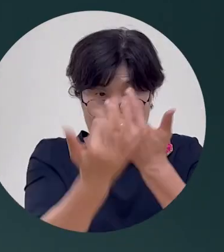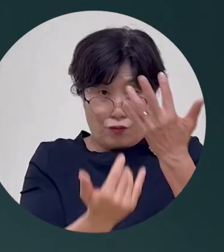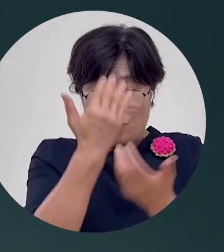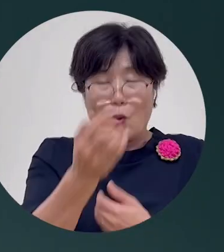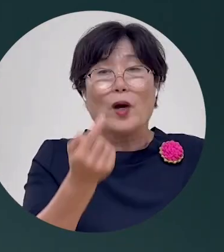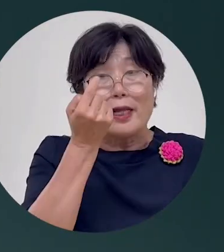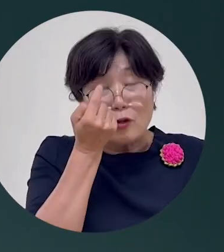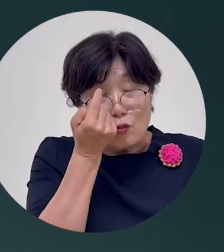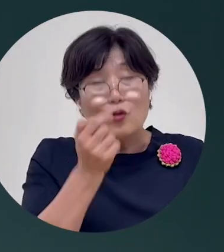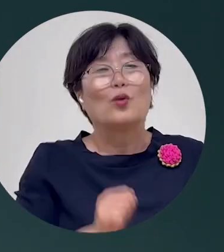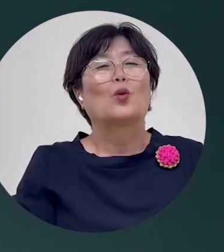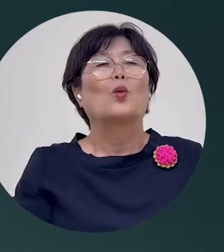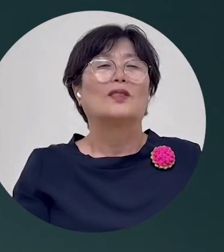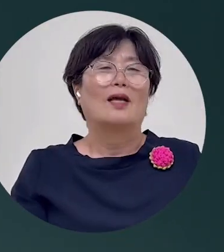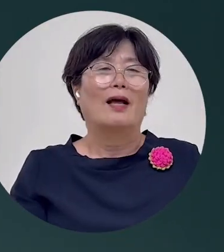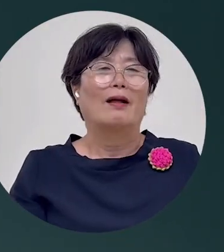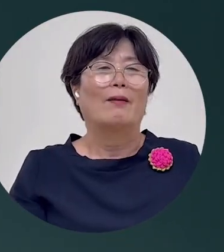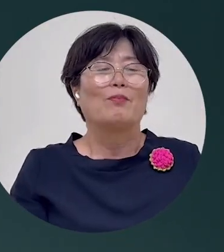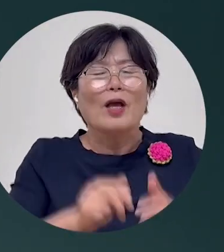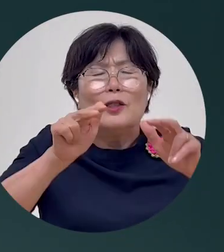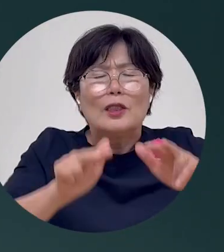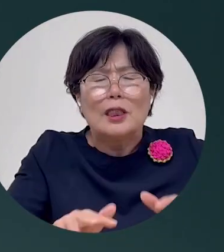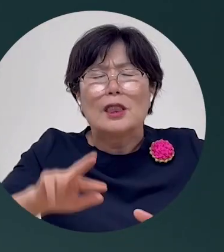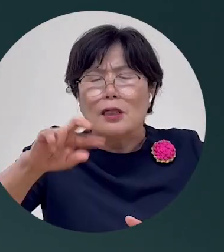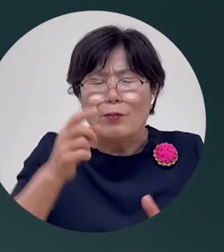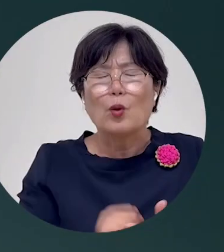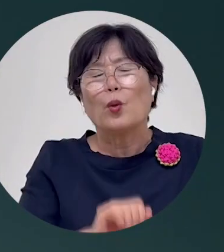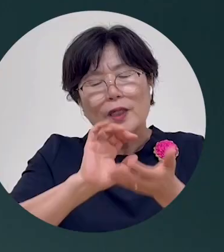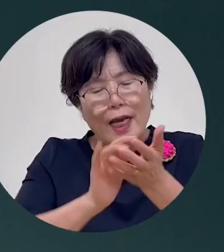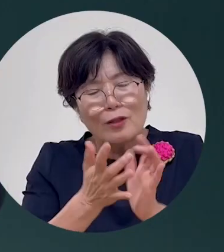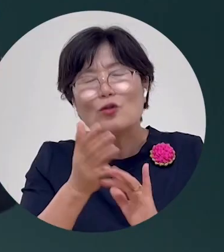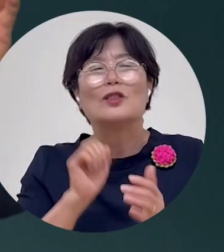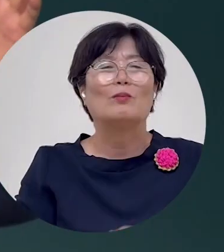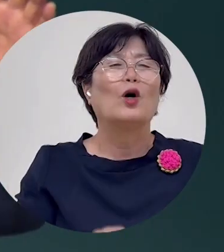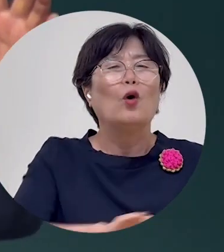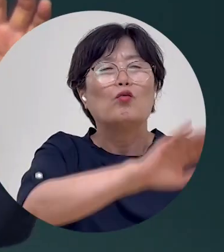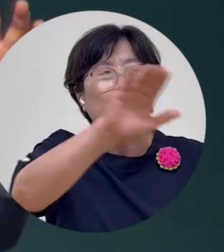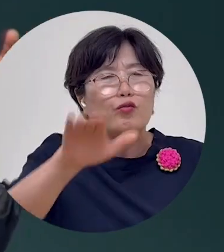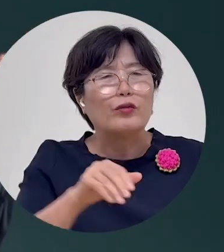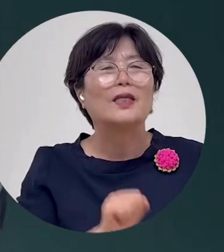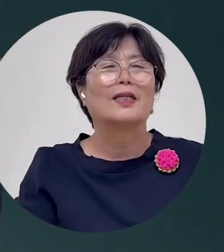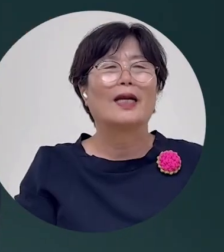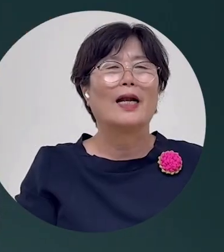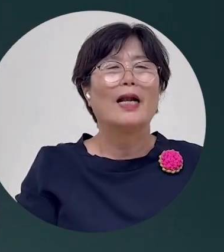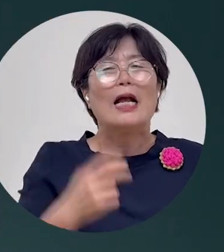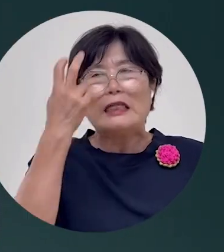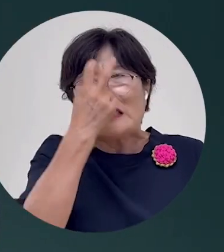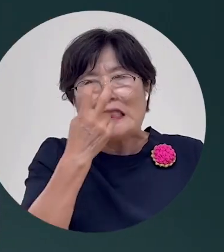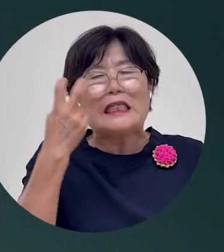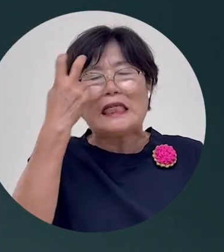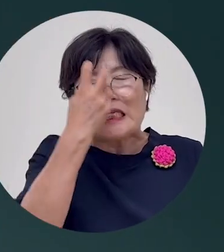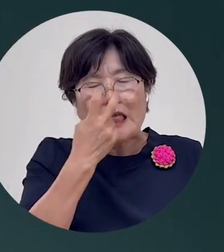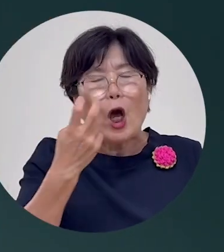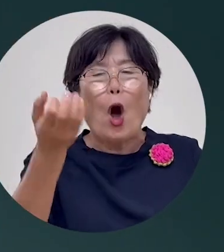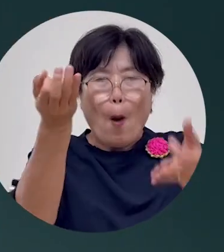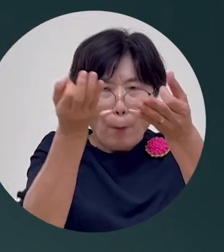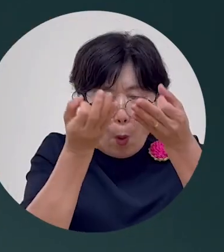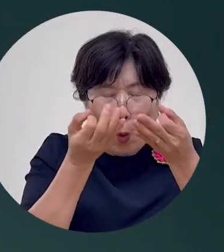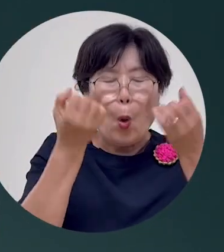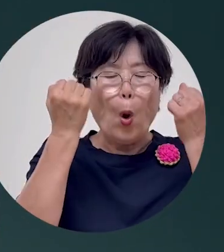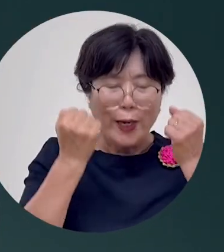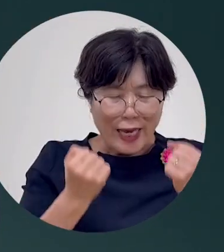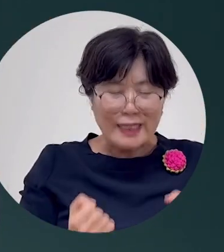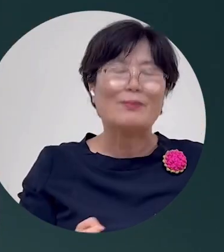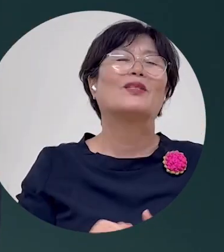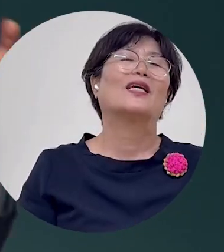같은 눈동자로 지금도 예수님은 우리를 지켜보고 계실까요? 지켜보고